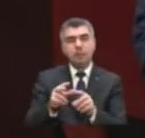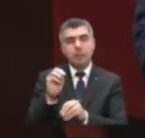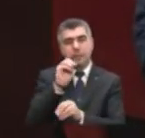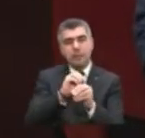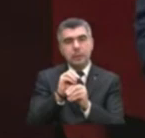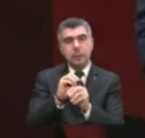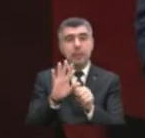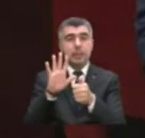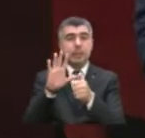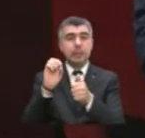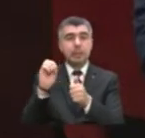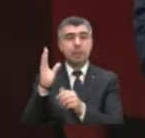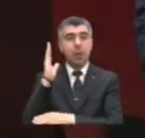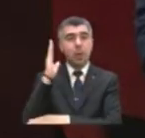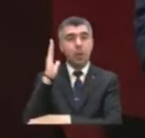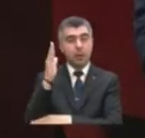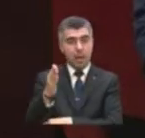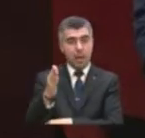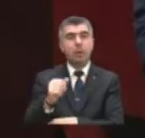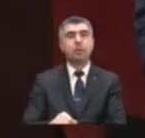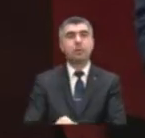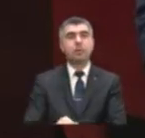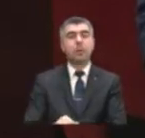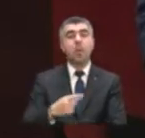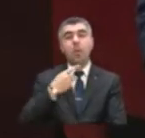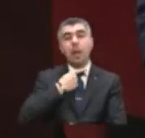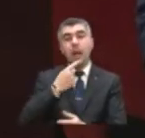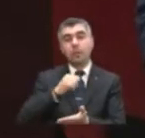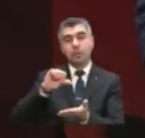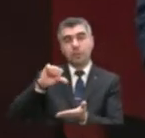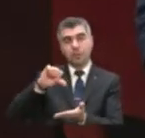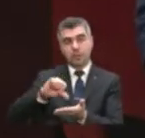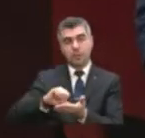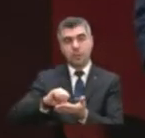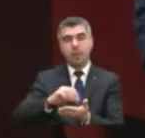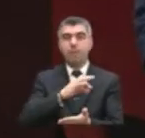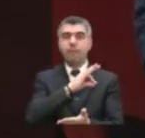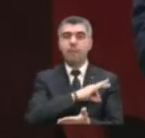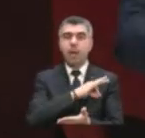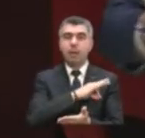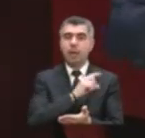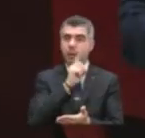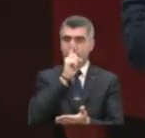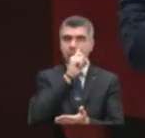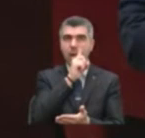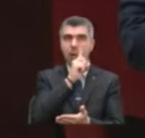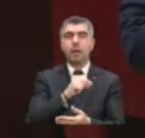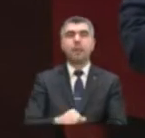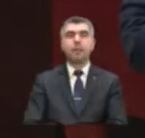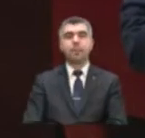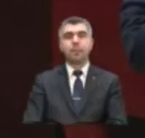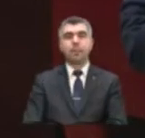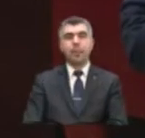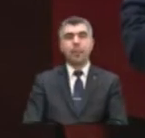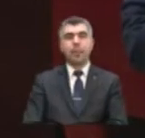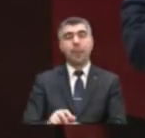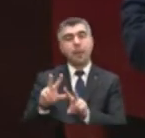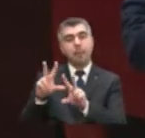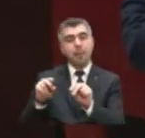هكتار، ومنطقة سلوان حتى هي غتستافد من هذا الرواج، وغتولي شبه ولا